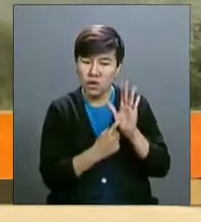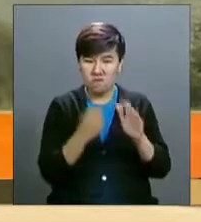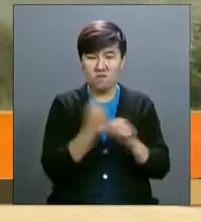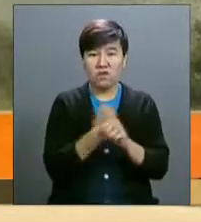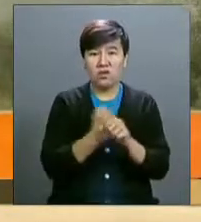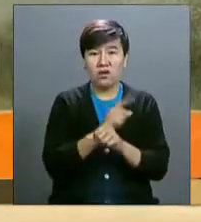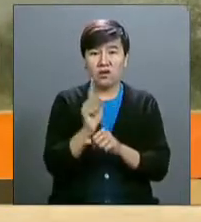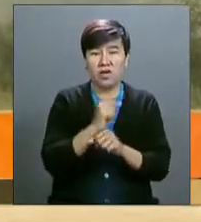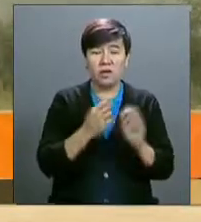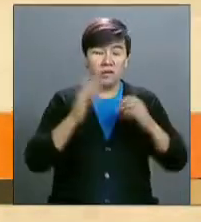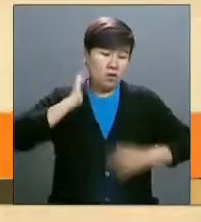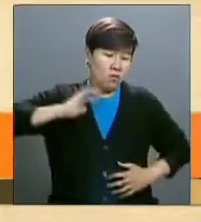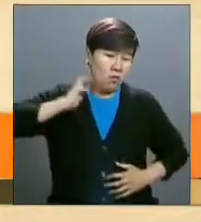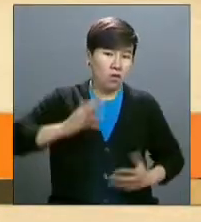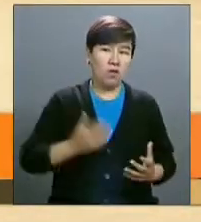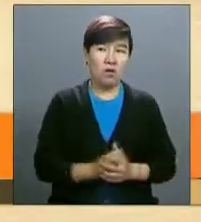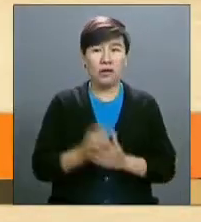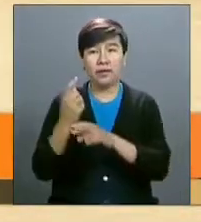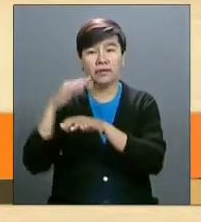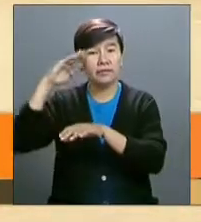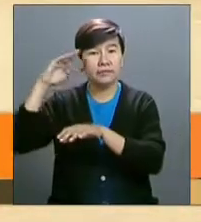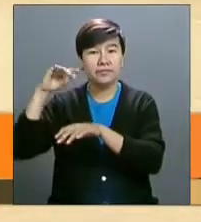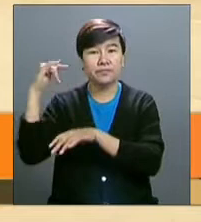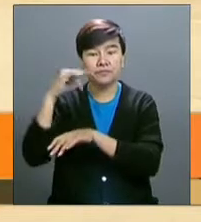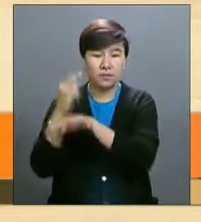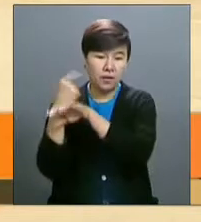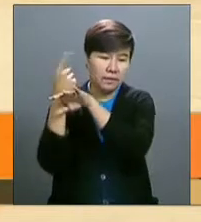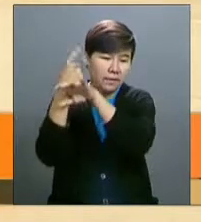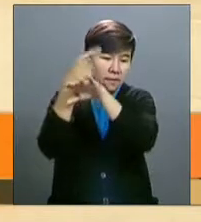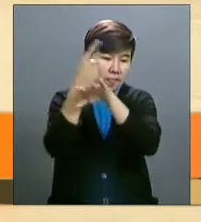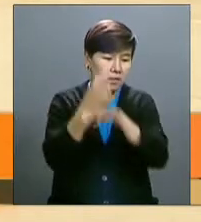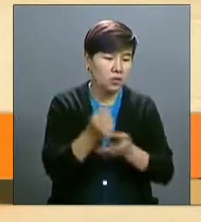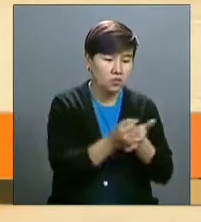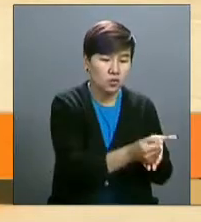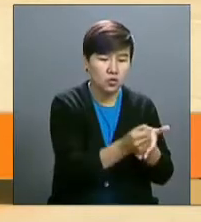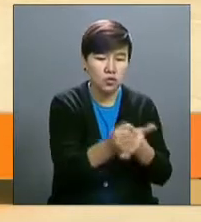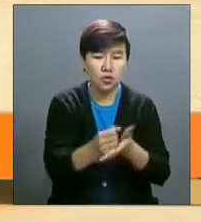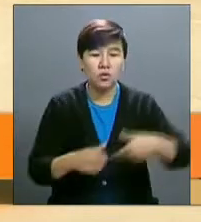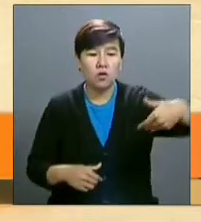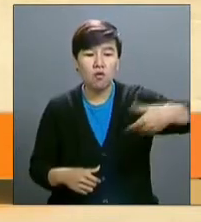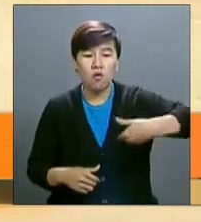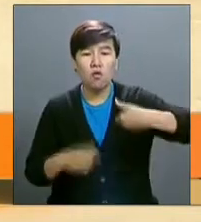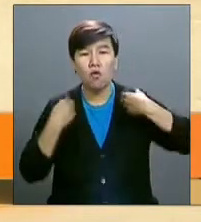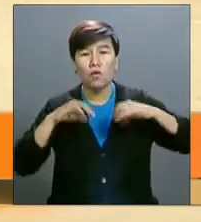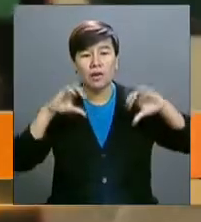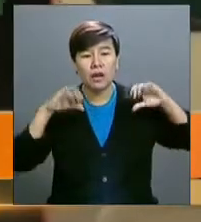รีและกองทัพอากาศได้จัดกำลังเข้าช่วยเหลือผู้ประสบภัยตามการร้องขอของหน่วยงานในพื้น